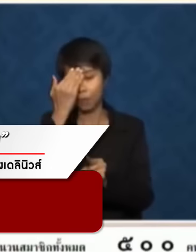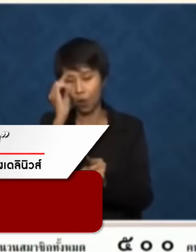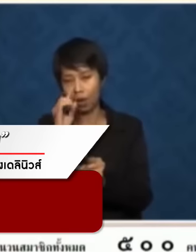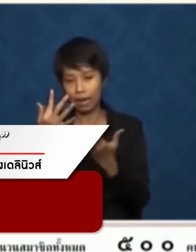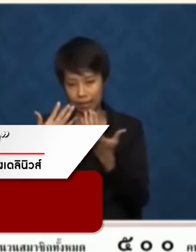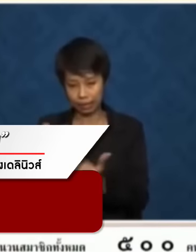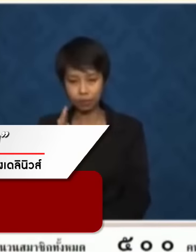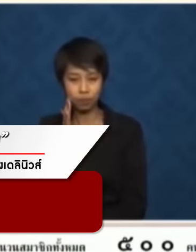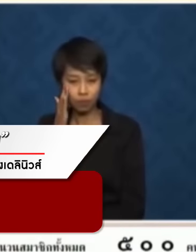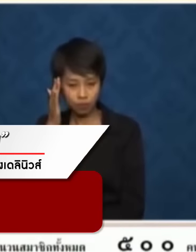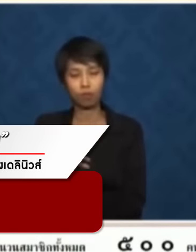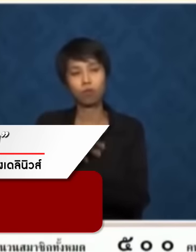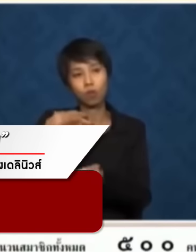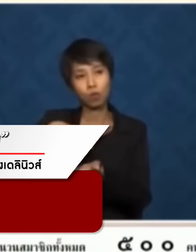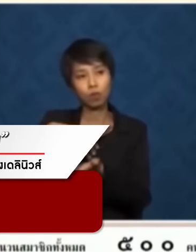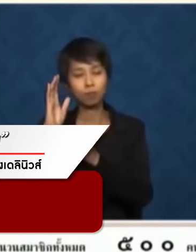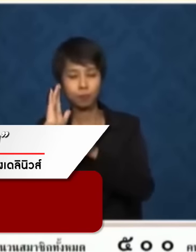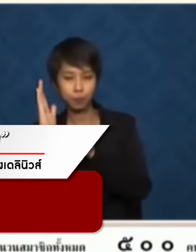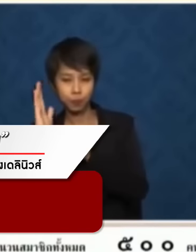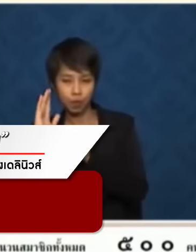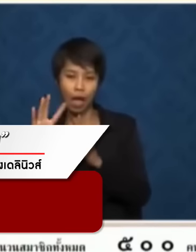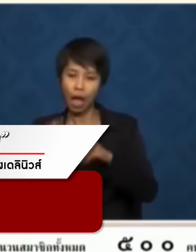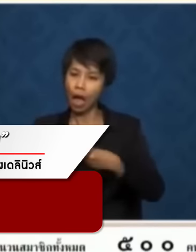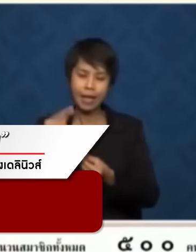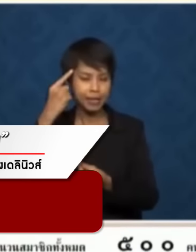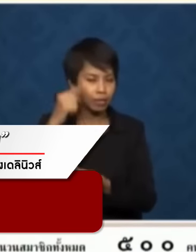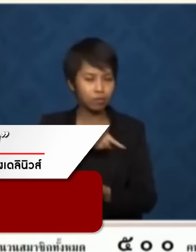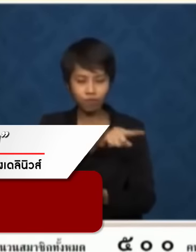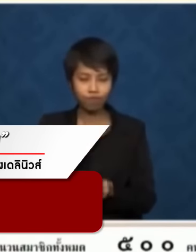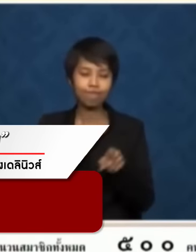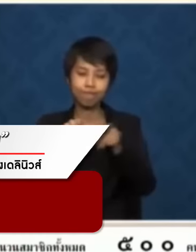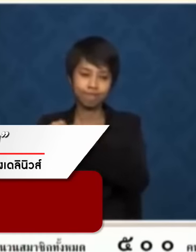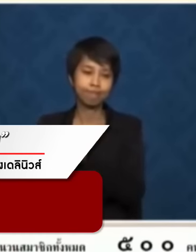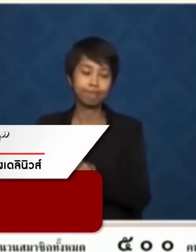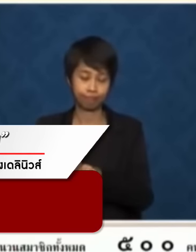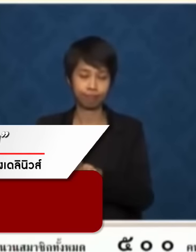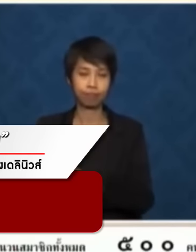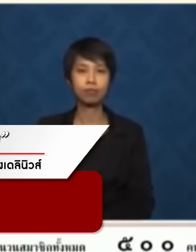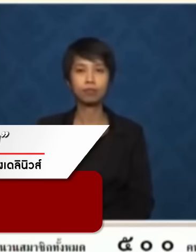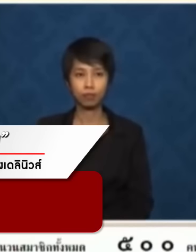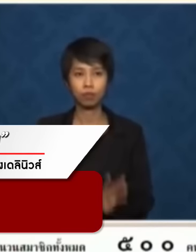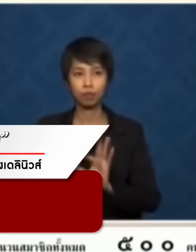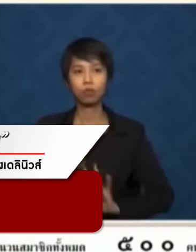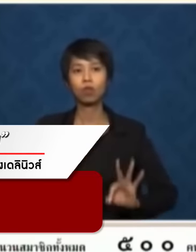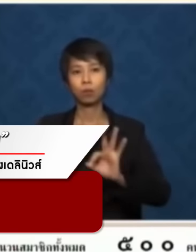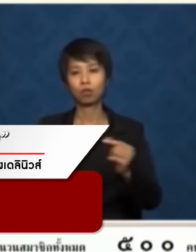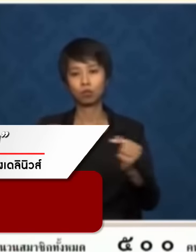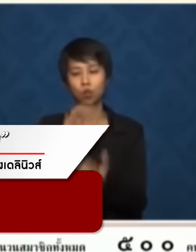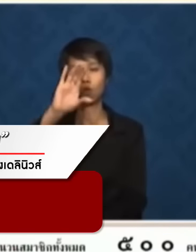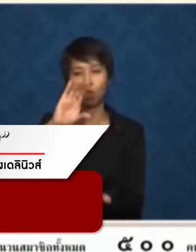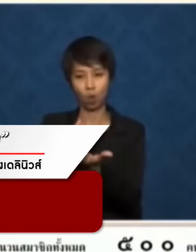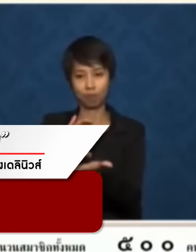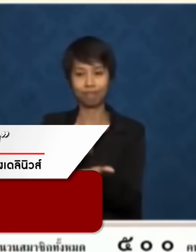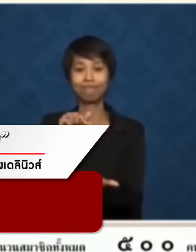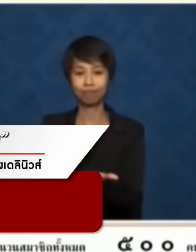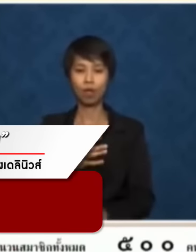จจะปลายเดือนเนี้ยกรกฎาคมเนี่ยเริ่มลงทะเบียนกันเลยนะครับแล้วก็2เดือนแล้วก็ทั้งคนที่ได้เงินหมื่นคนแล้วก็ร้านค้าที่เ